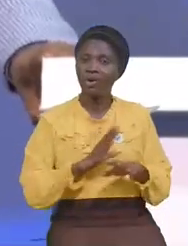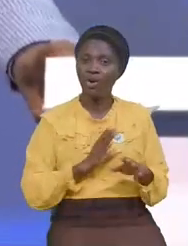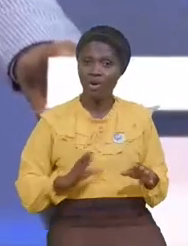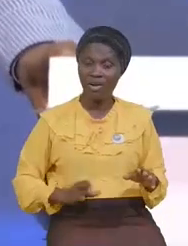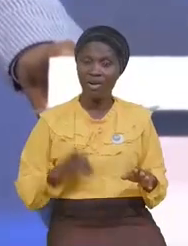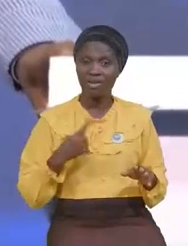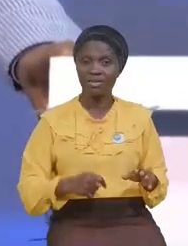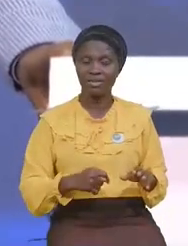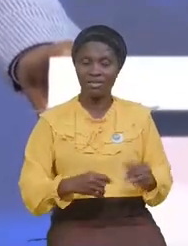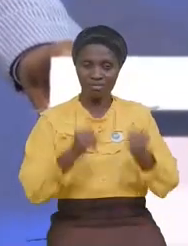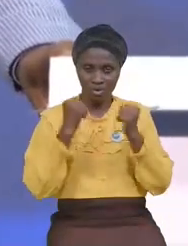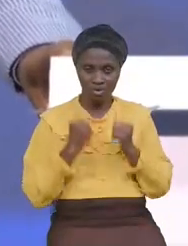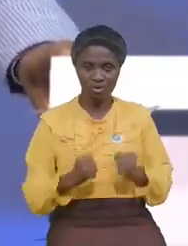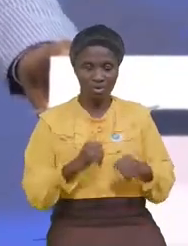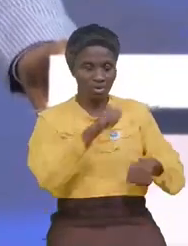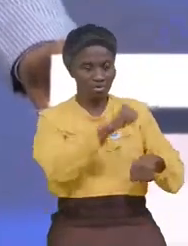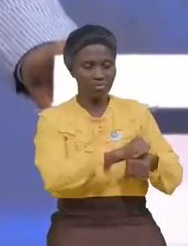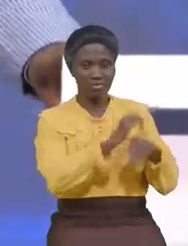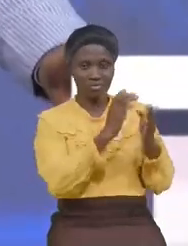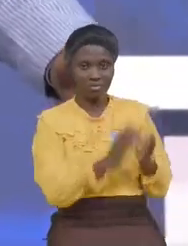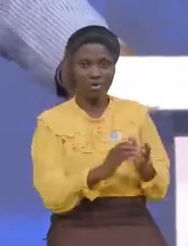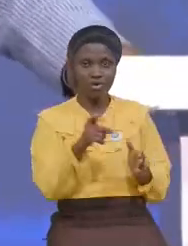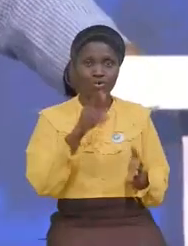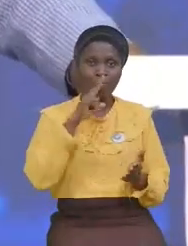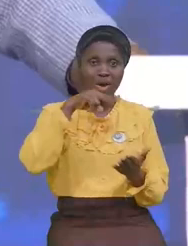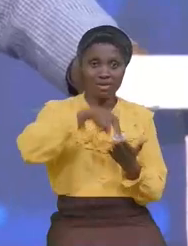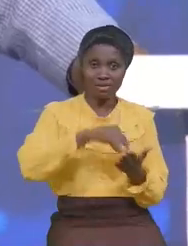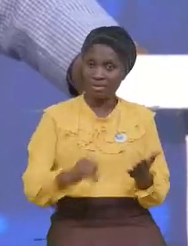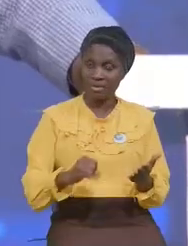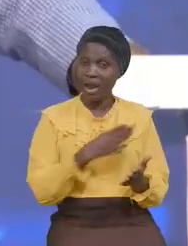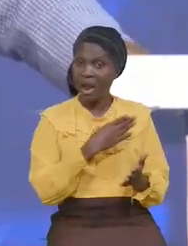Sur Christ. Nous nous tenons sur Christ, le roc solide.